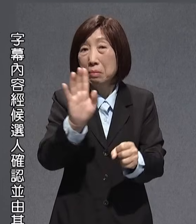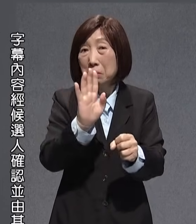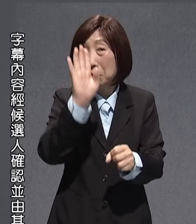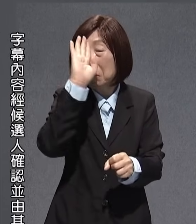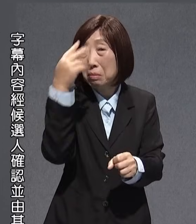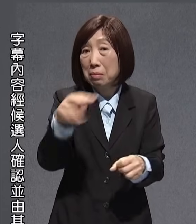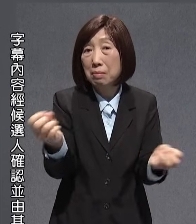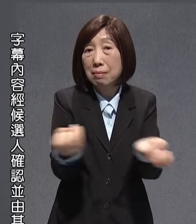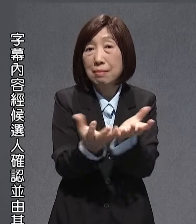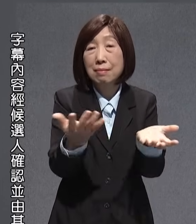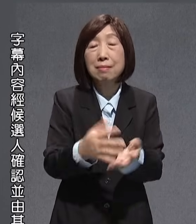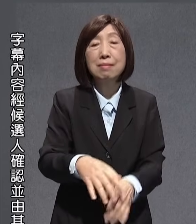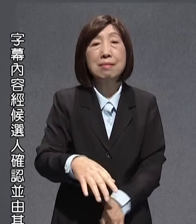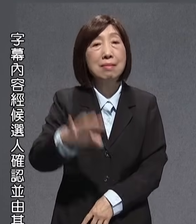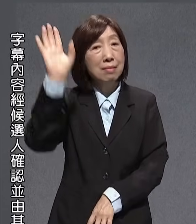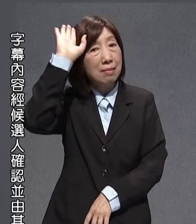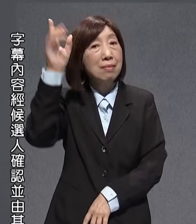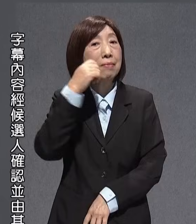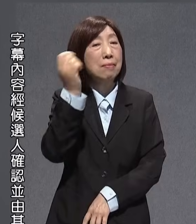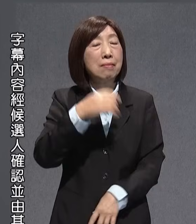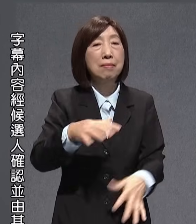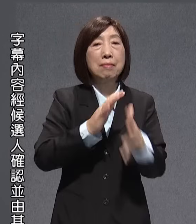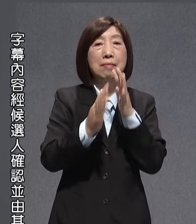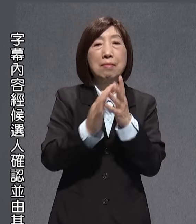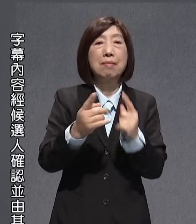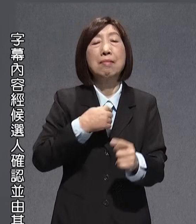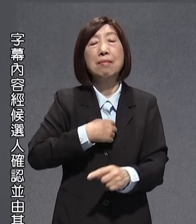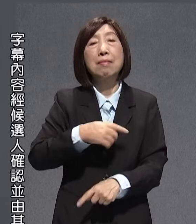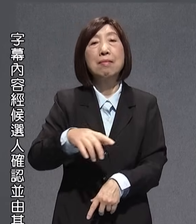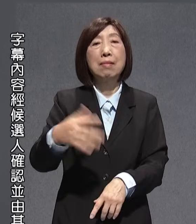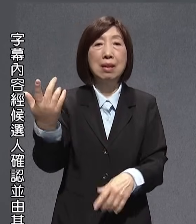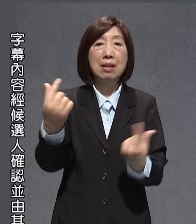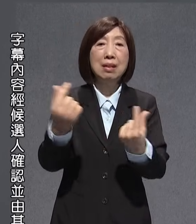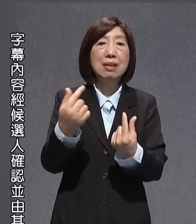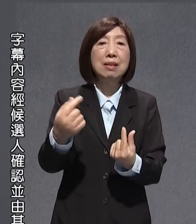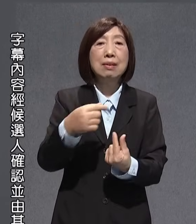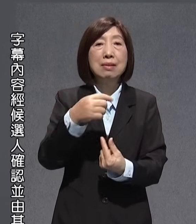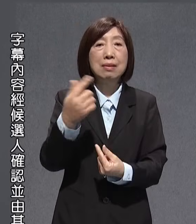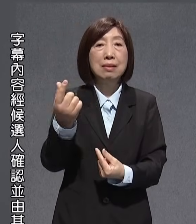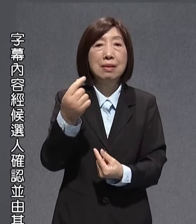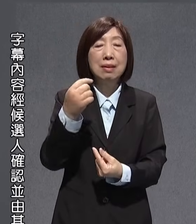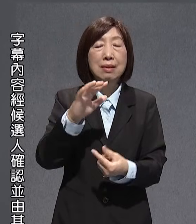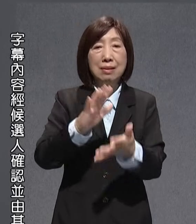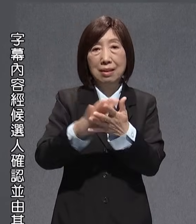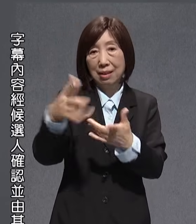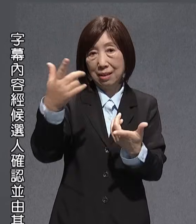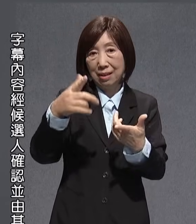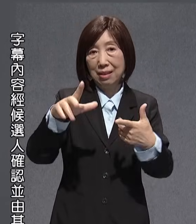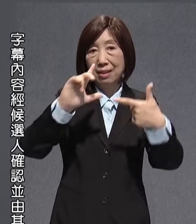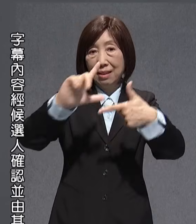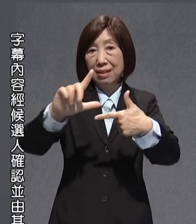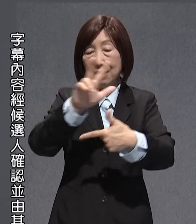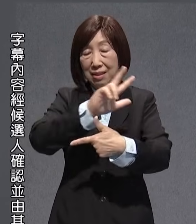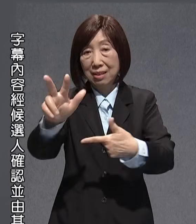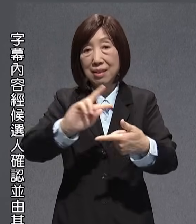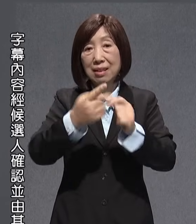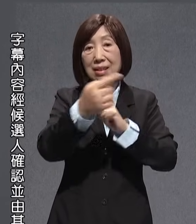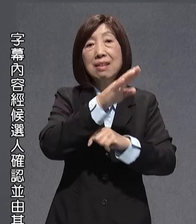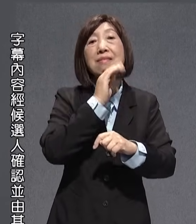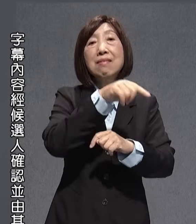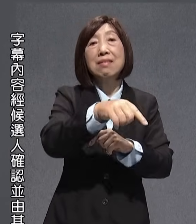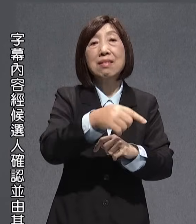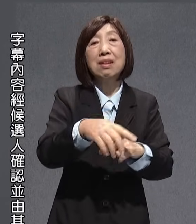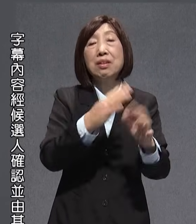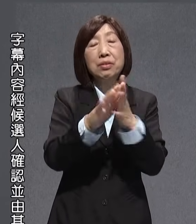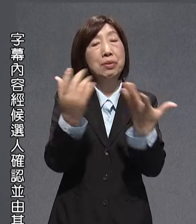俄乌战争、以色列和哈马斯的战争也是突如其来， 他们造成全世界原料的缺乏跟